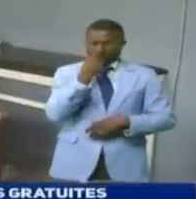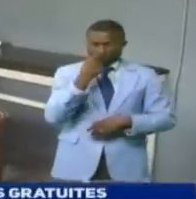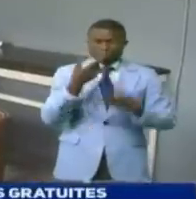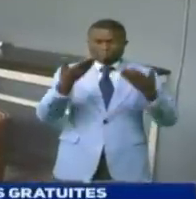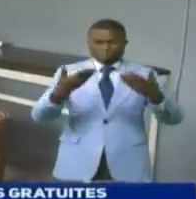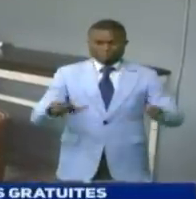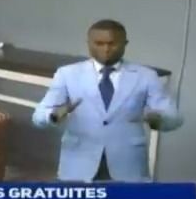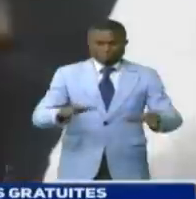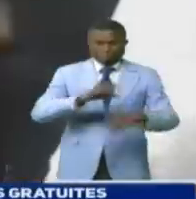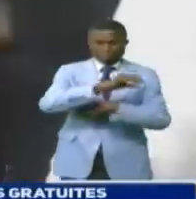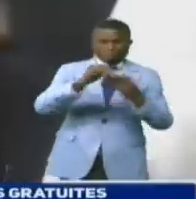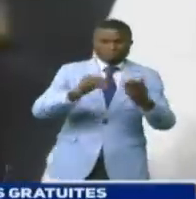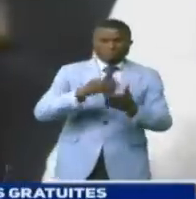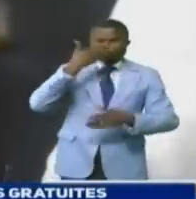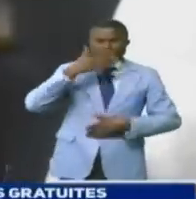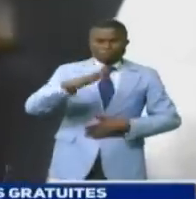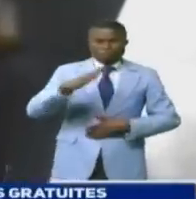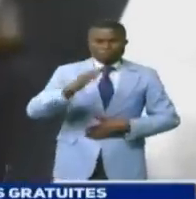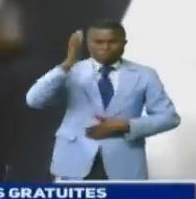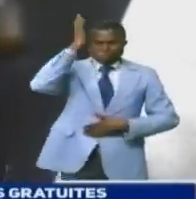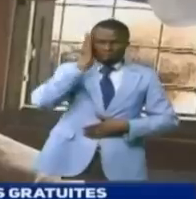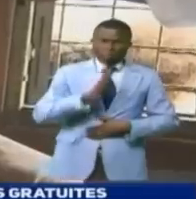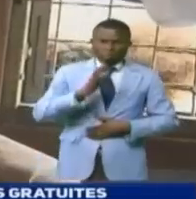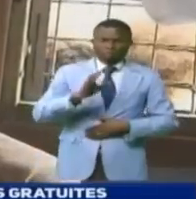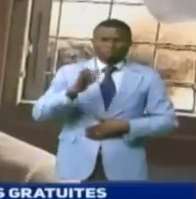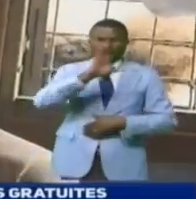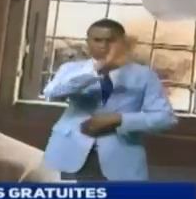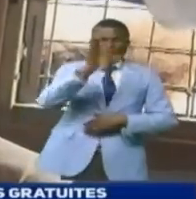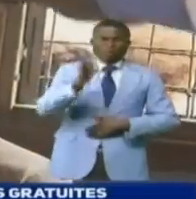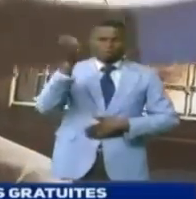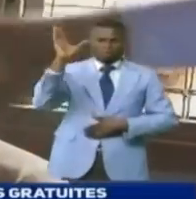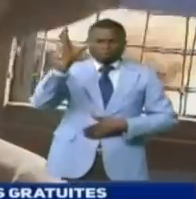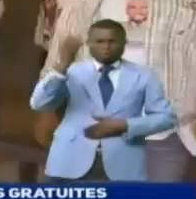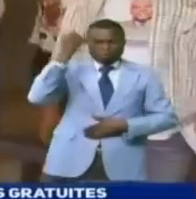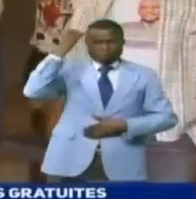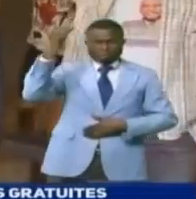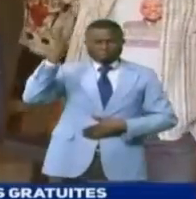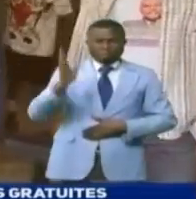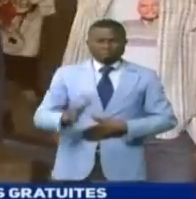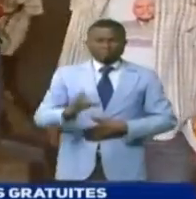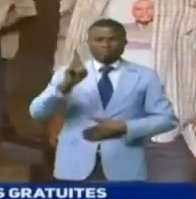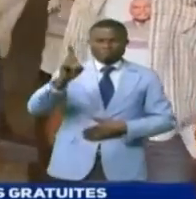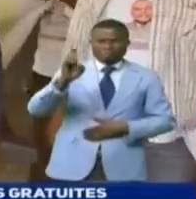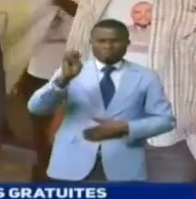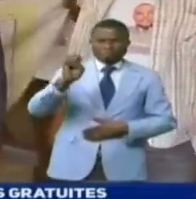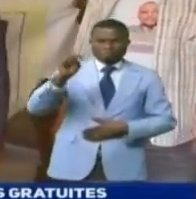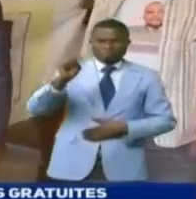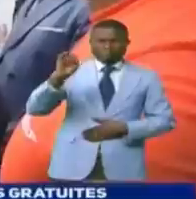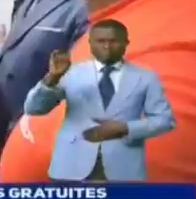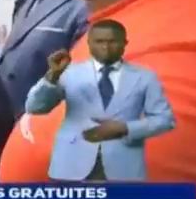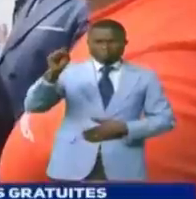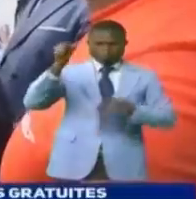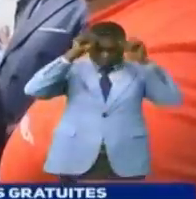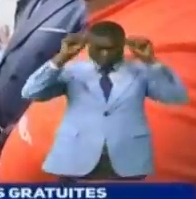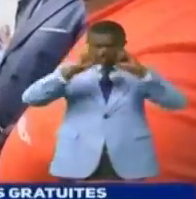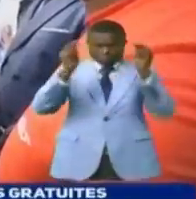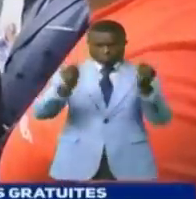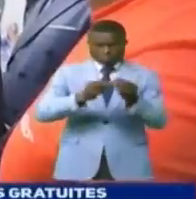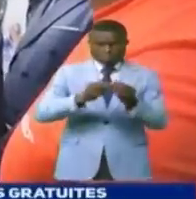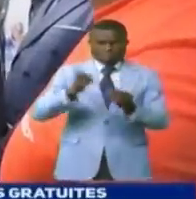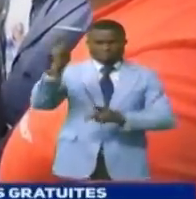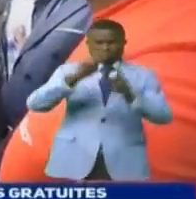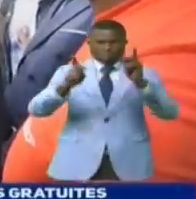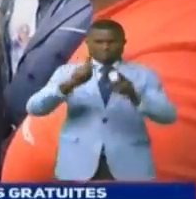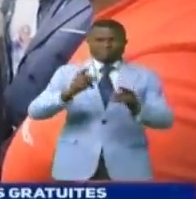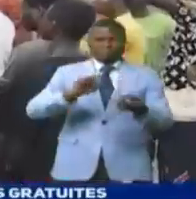clôturée au centre de santé Saint-Clément de Makala par son initiateur Denis Kaninda Mapinda, président de la Ligue populaire des Amis